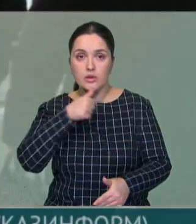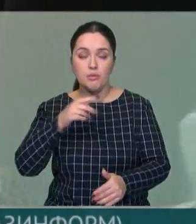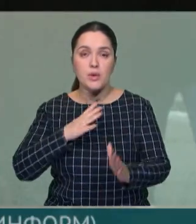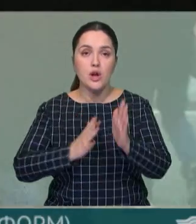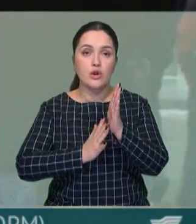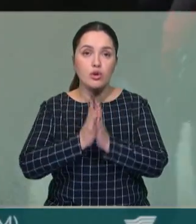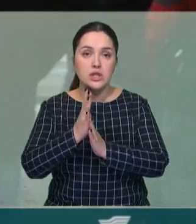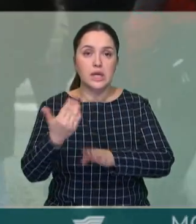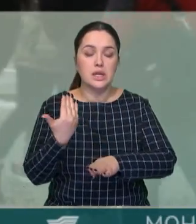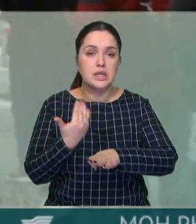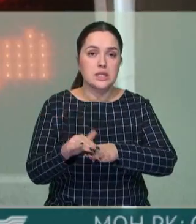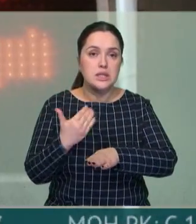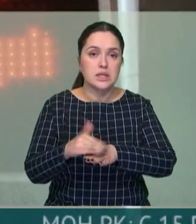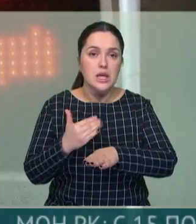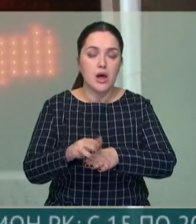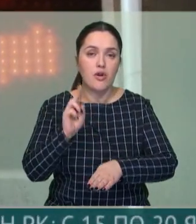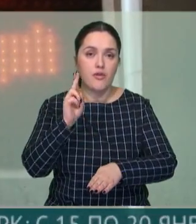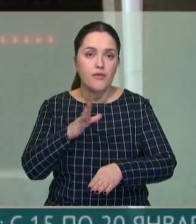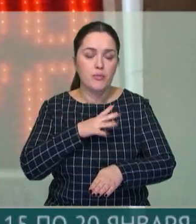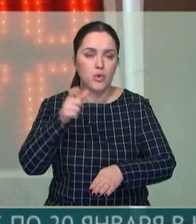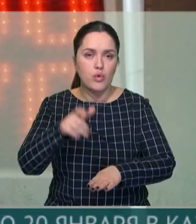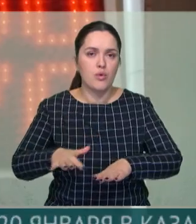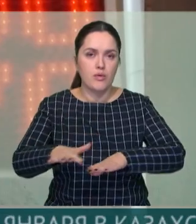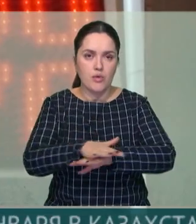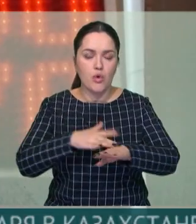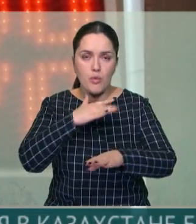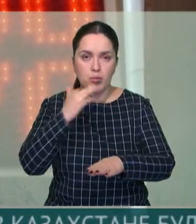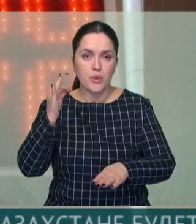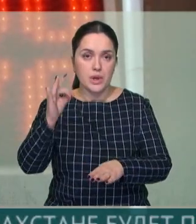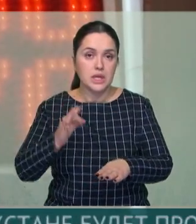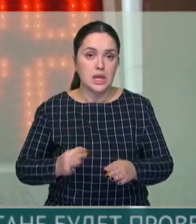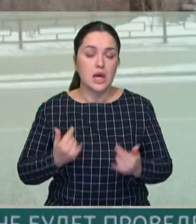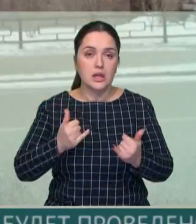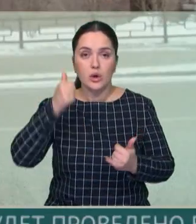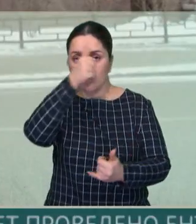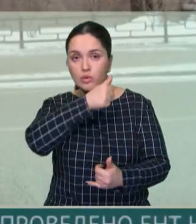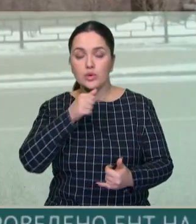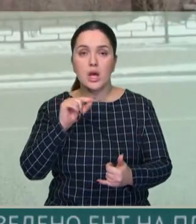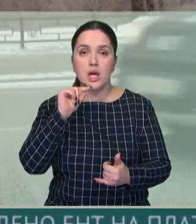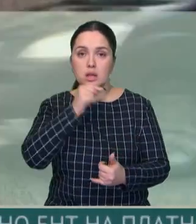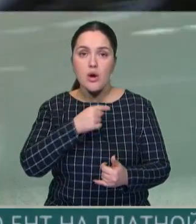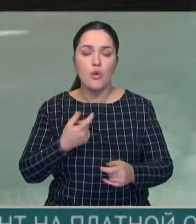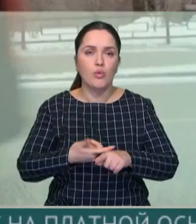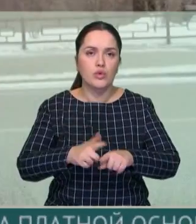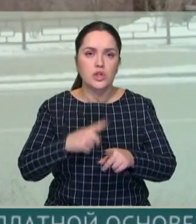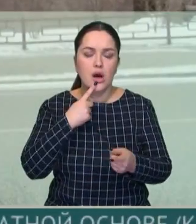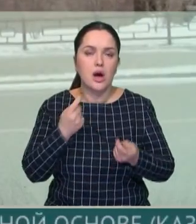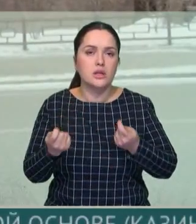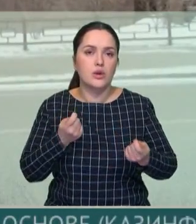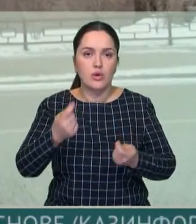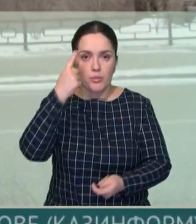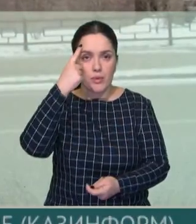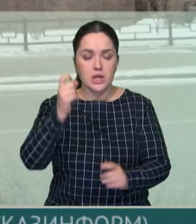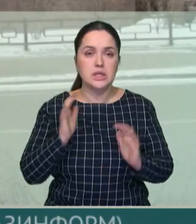рост потребительского кредитования, большая часть которого пришлась на ипотеку. На этот год экономисты делают очень осторожные